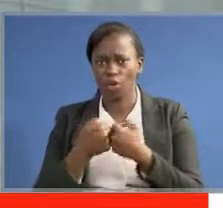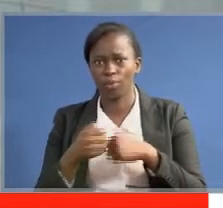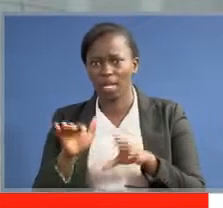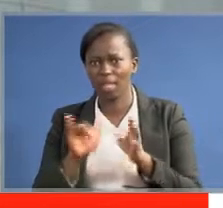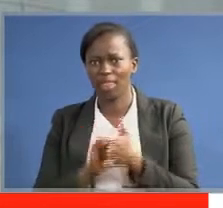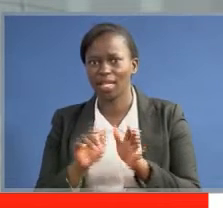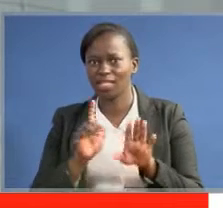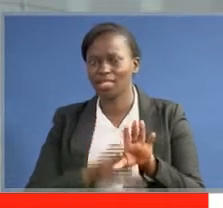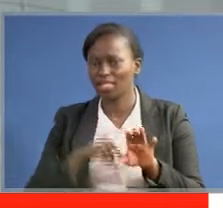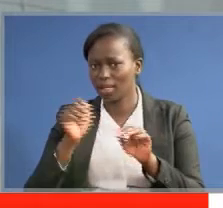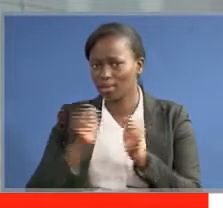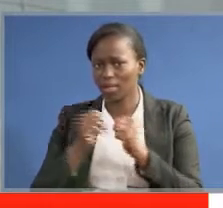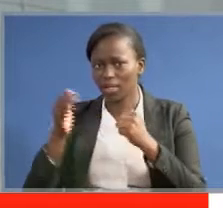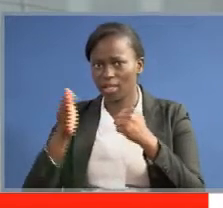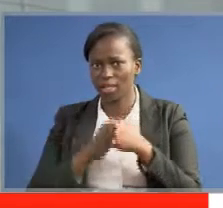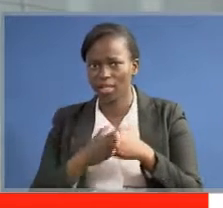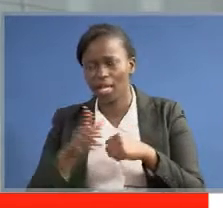wa